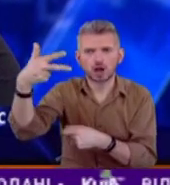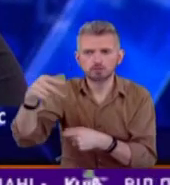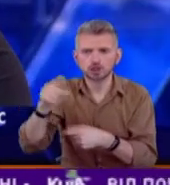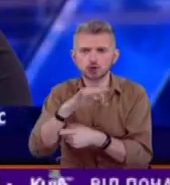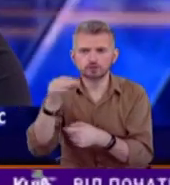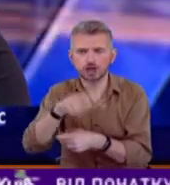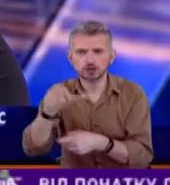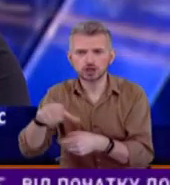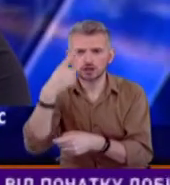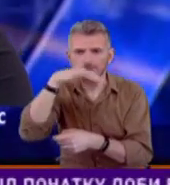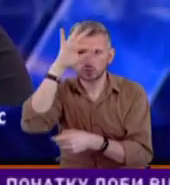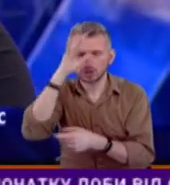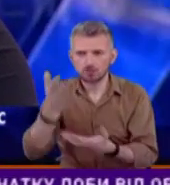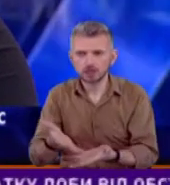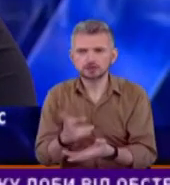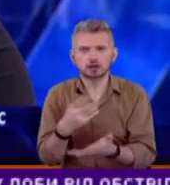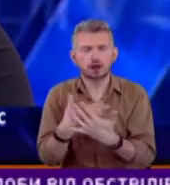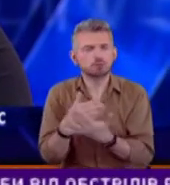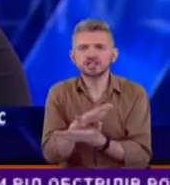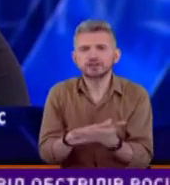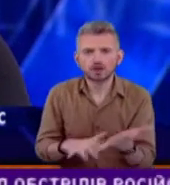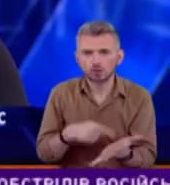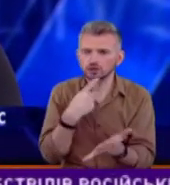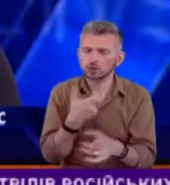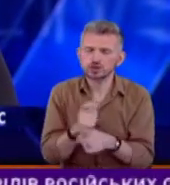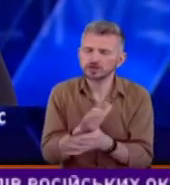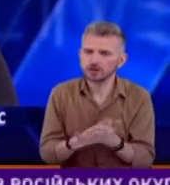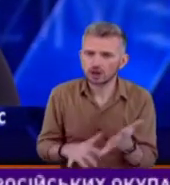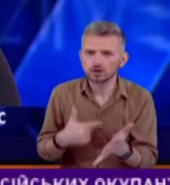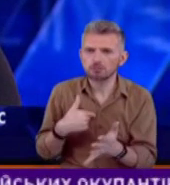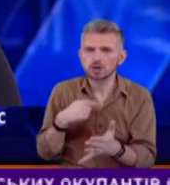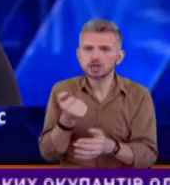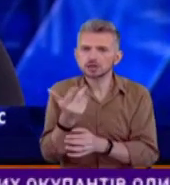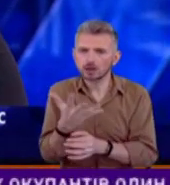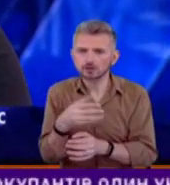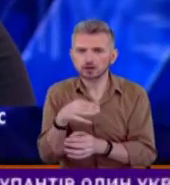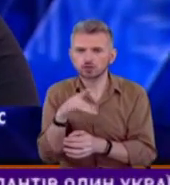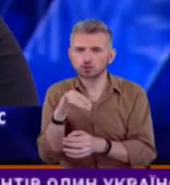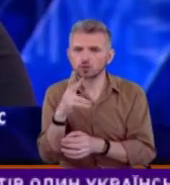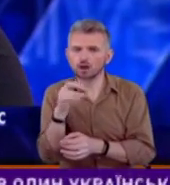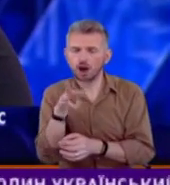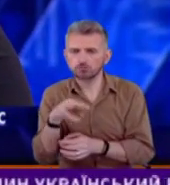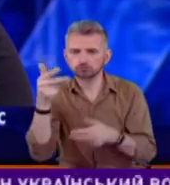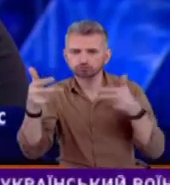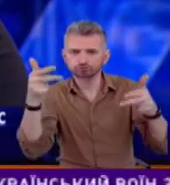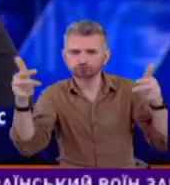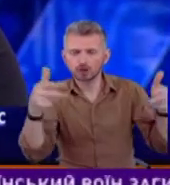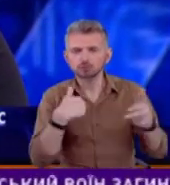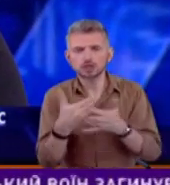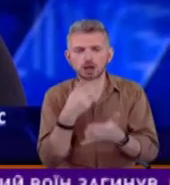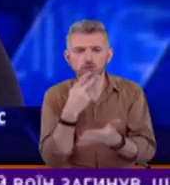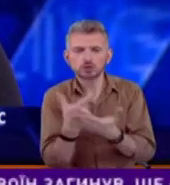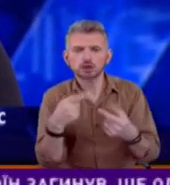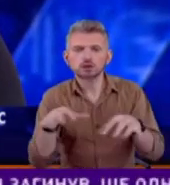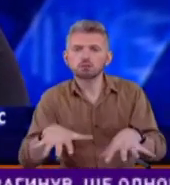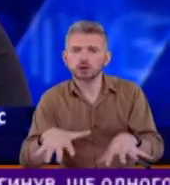официальные лица патрульной полиции как бы извиняются, говорят, очень извиняемся, мы поставили несколько туркамов, но мы заранее показали места,